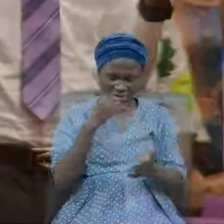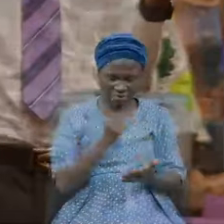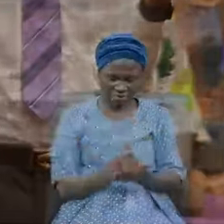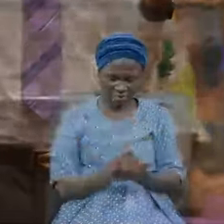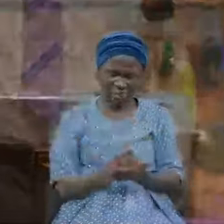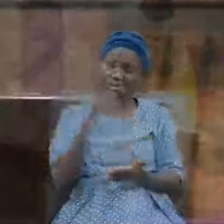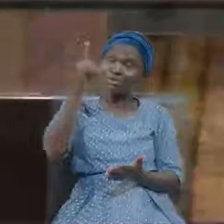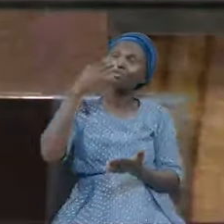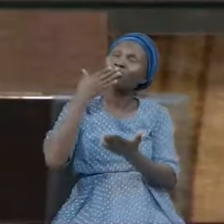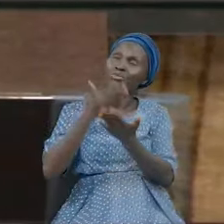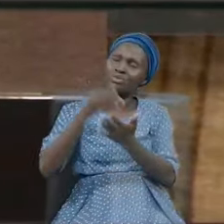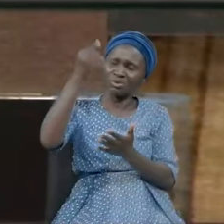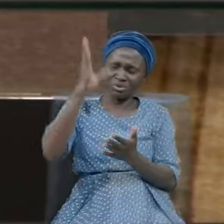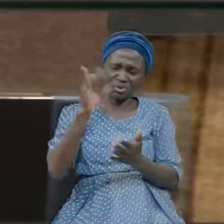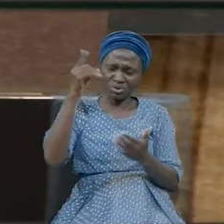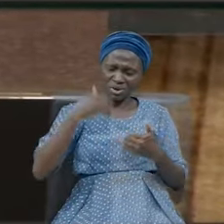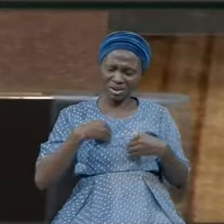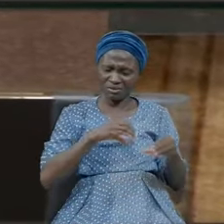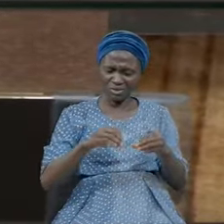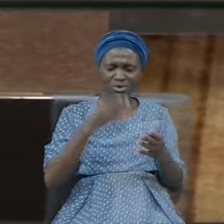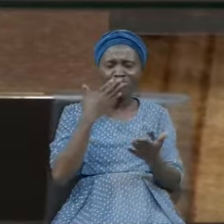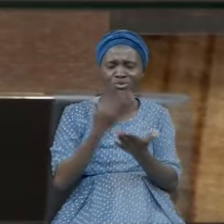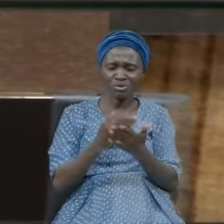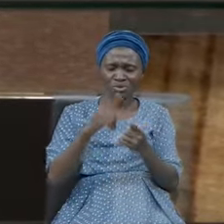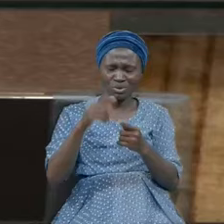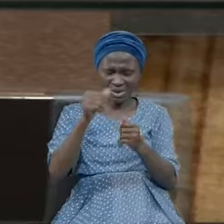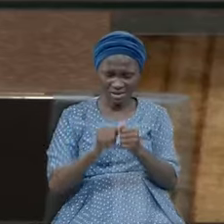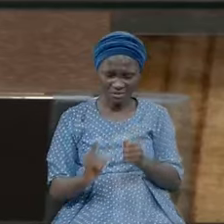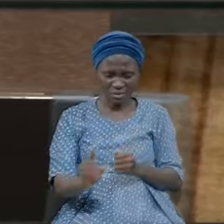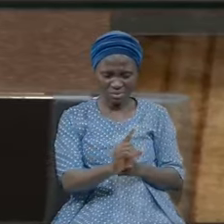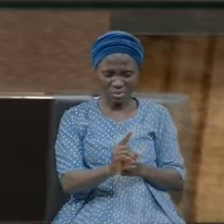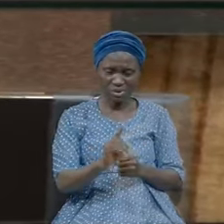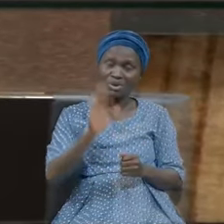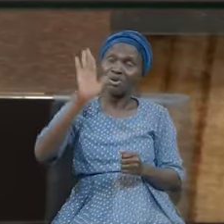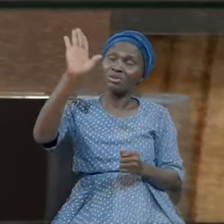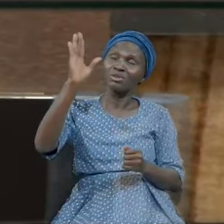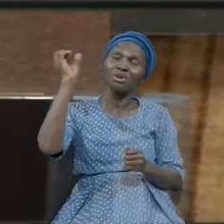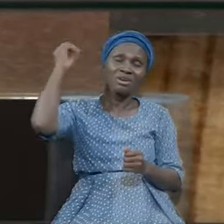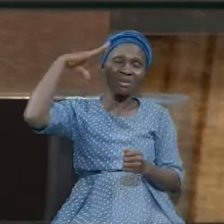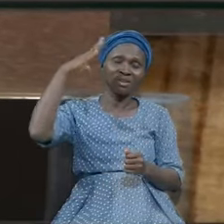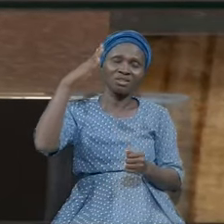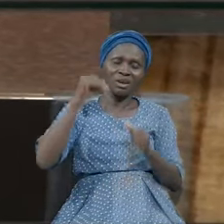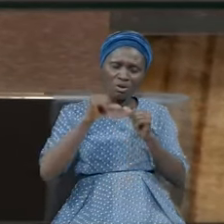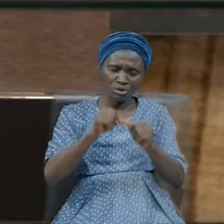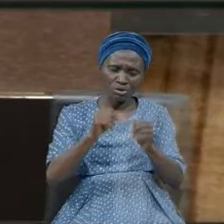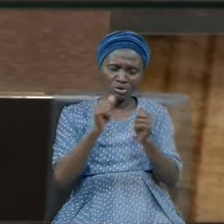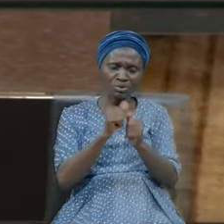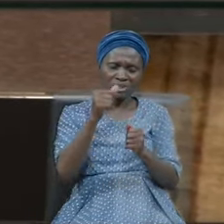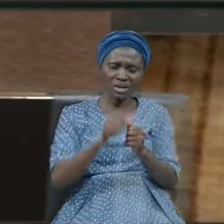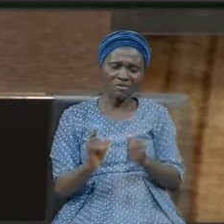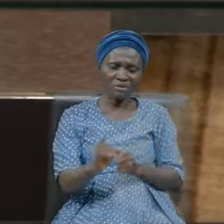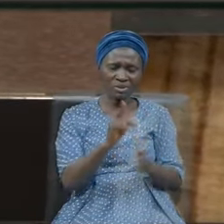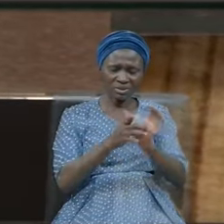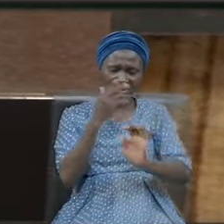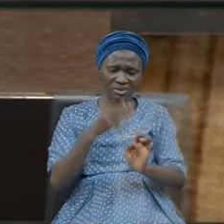Tu es le bon Dieu. Tu fais du bien à tout le monde. Que ta grâce continue avec tout le monde.